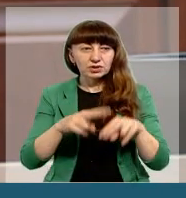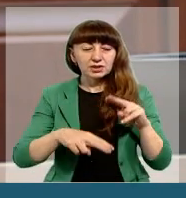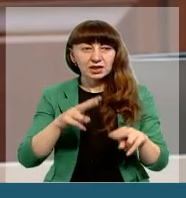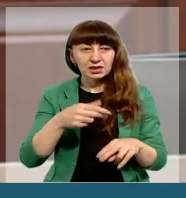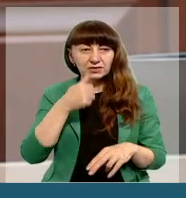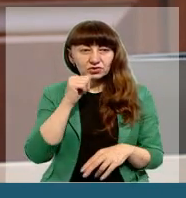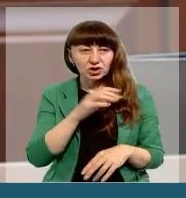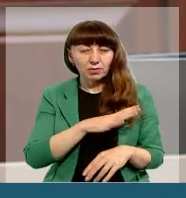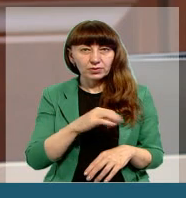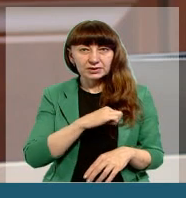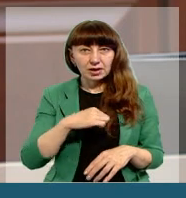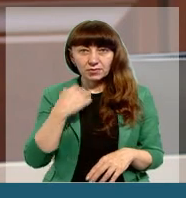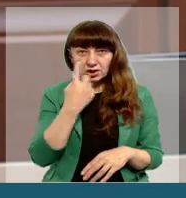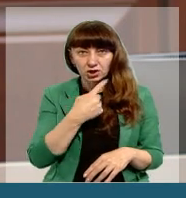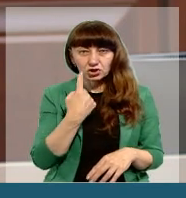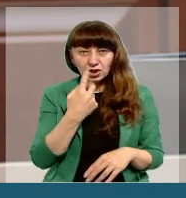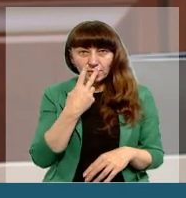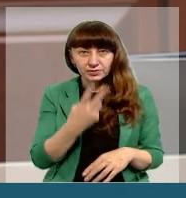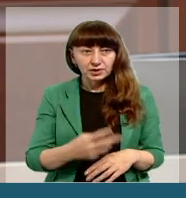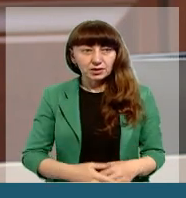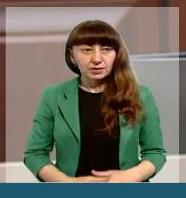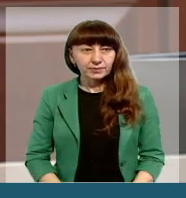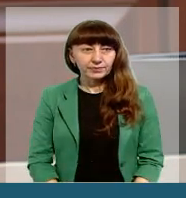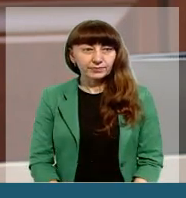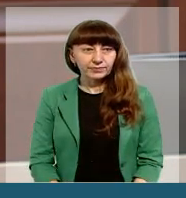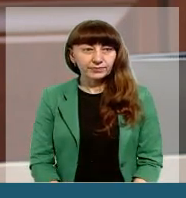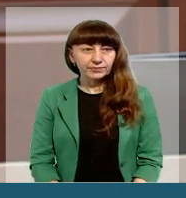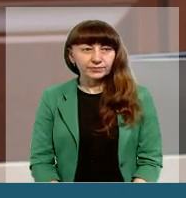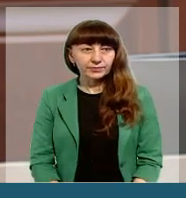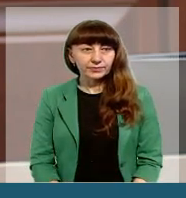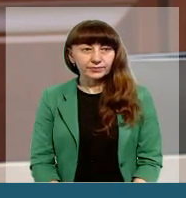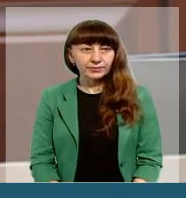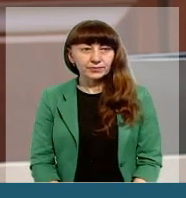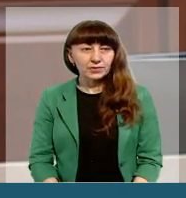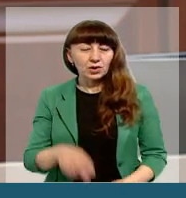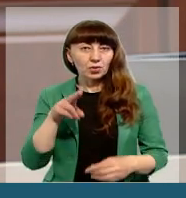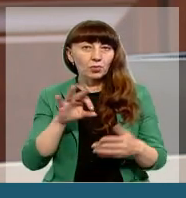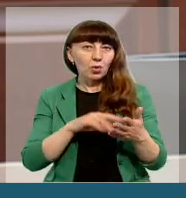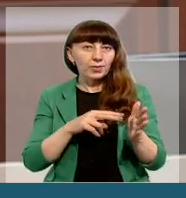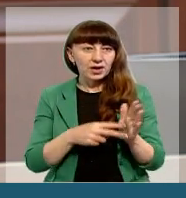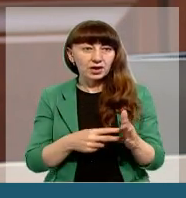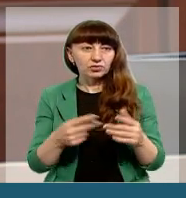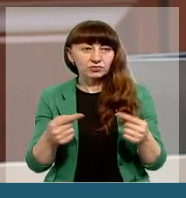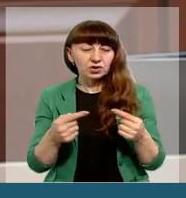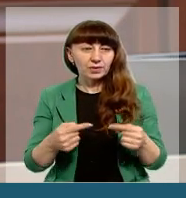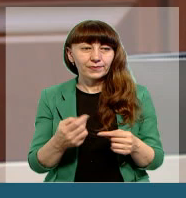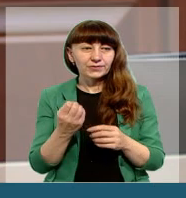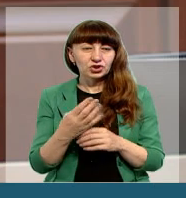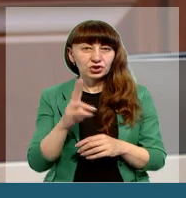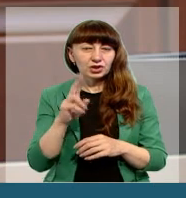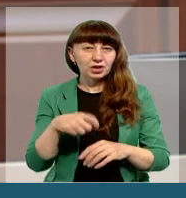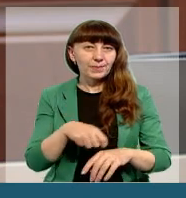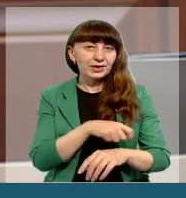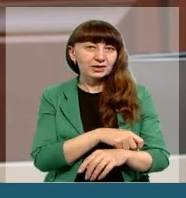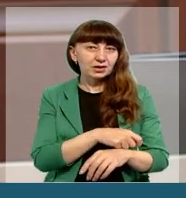вчера сам проехал, посмотрел еще раз. По проекту идем. Порядка 14